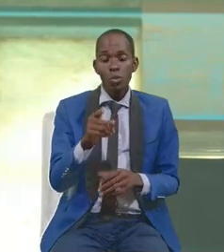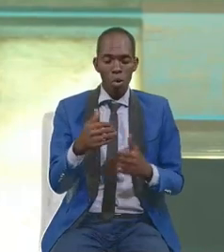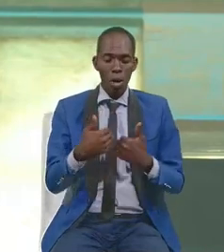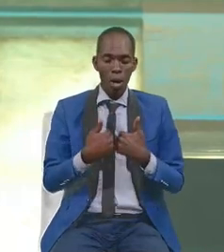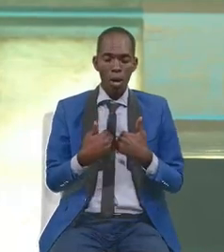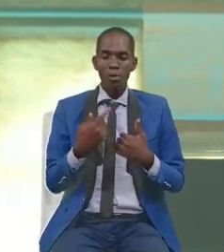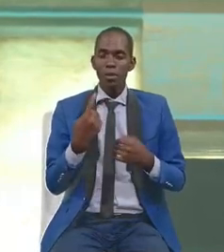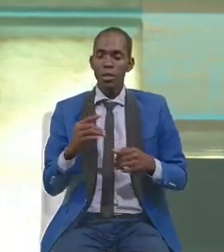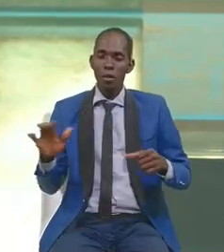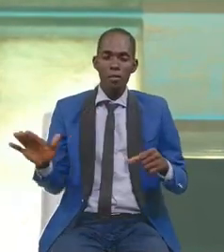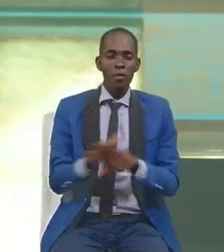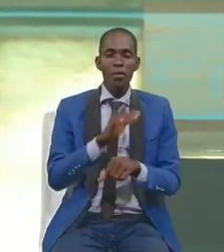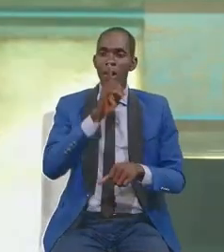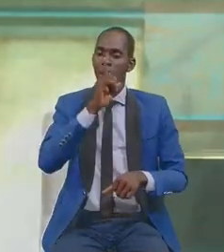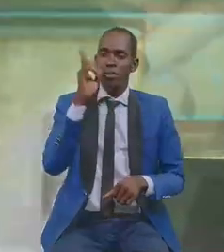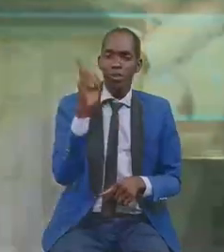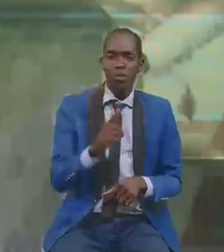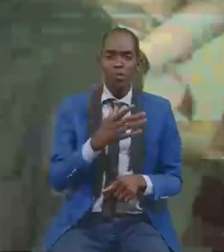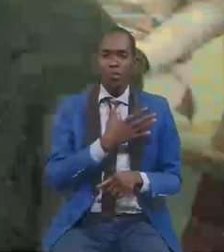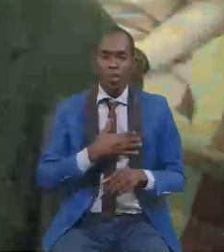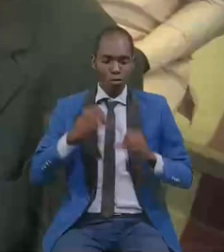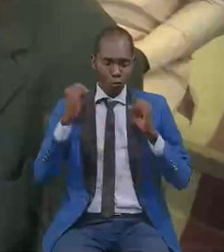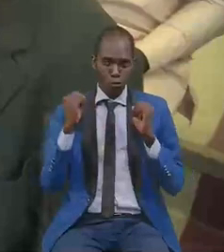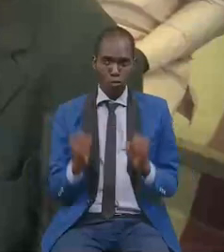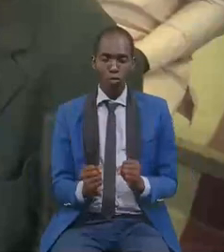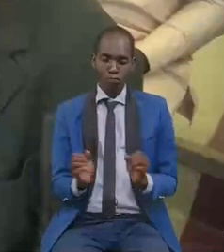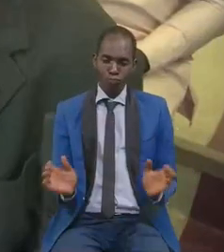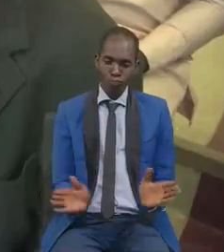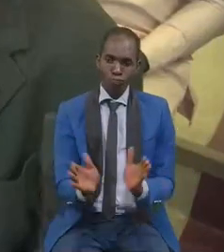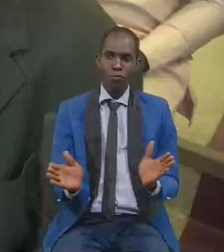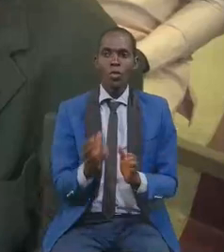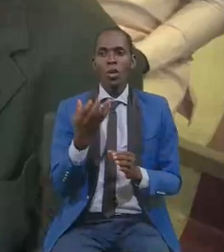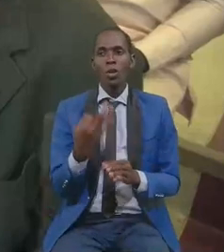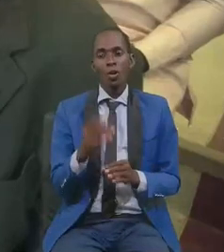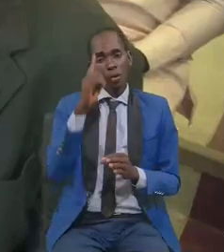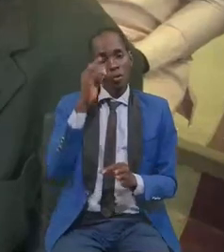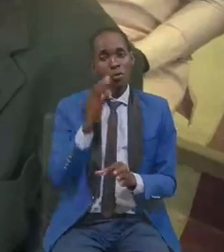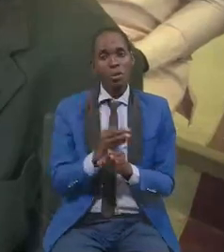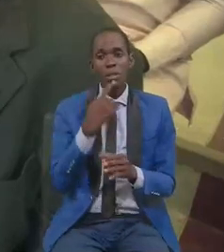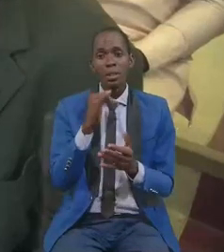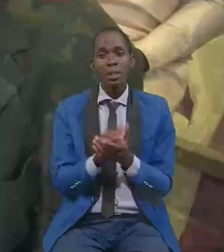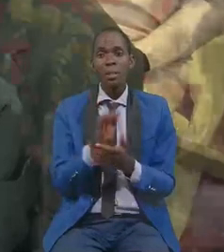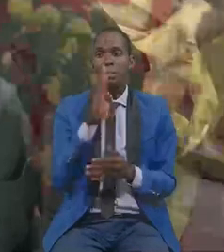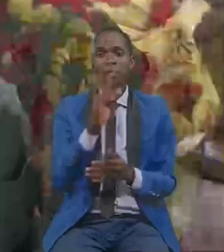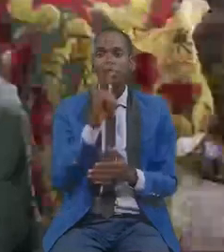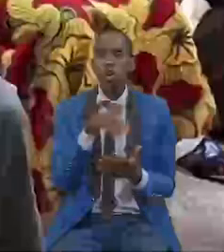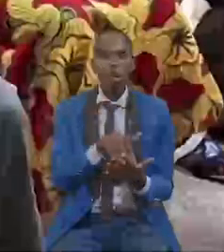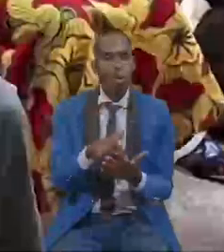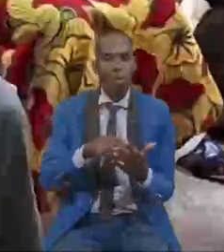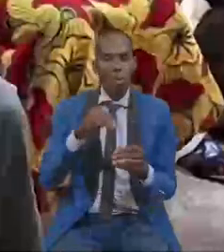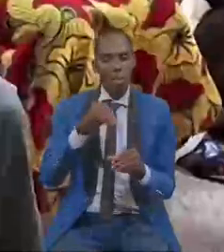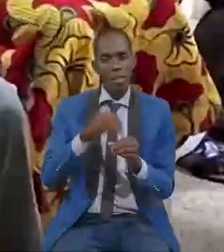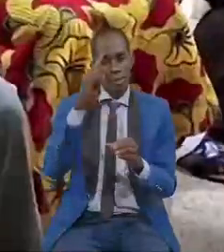assurance, vous avez une forte persuasion de foi. Et sans faiblir dans la foi, il